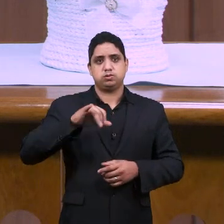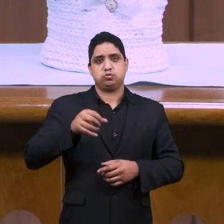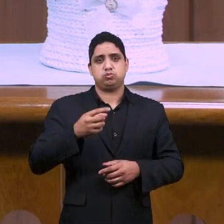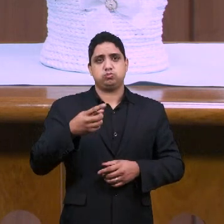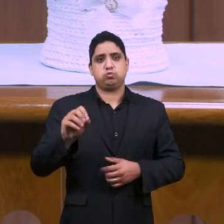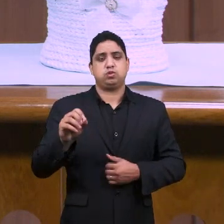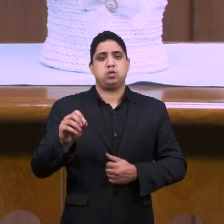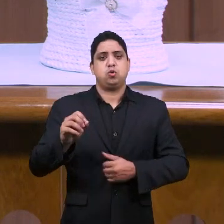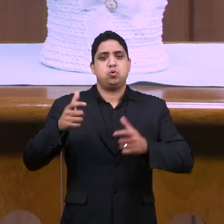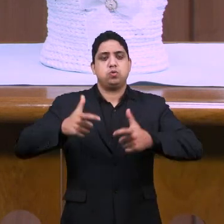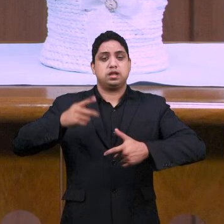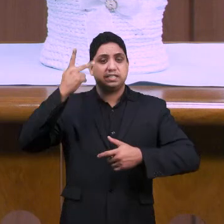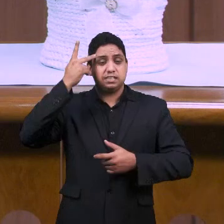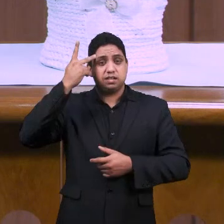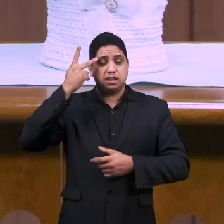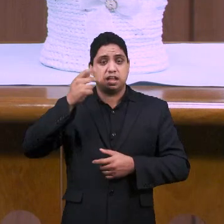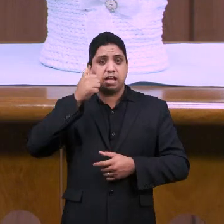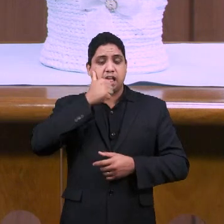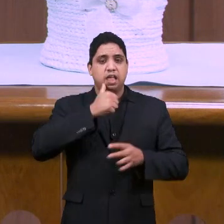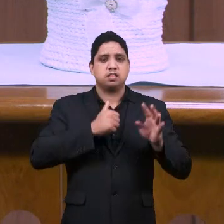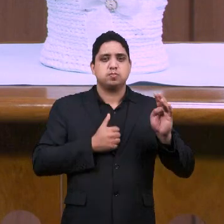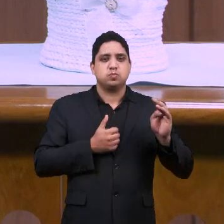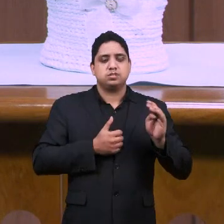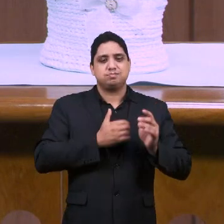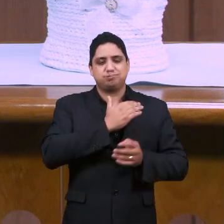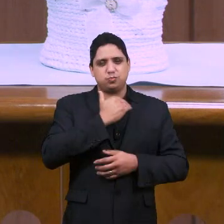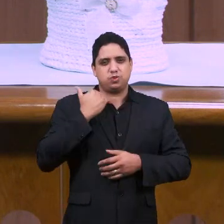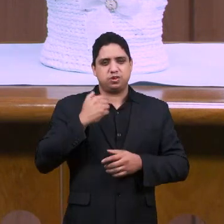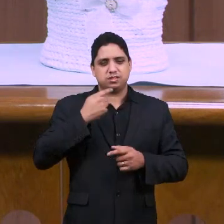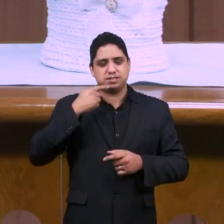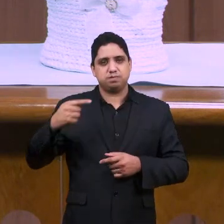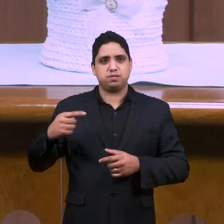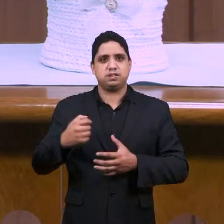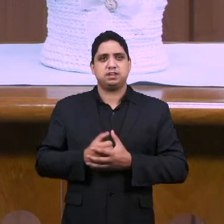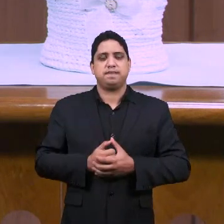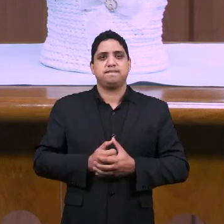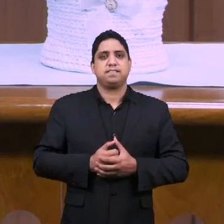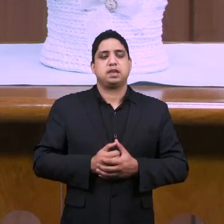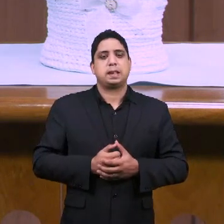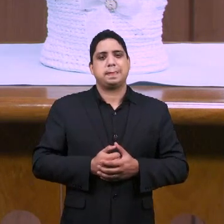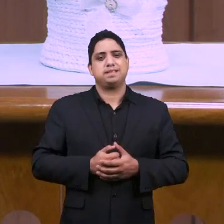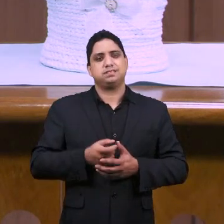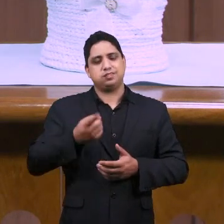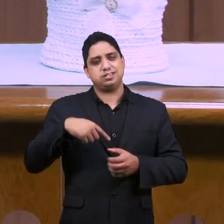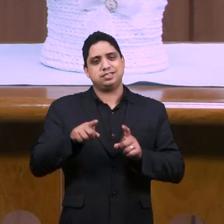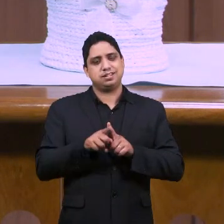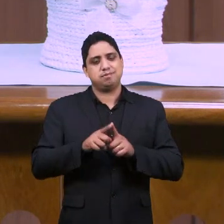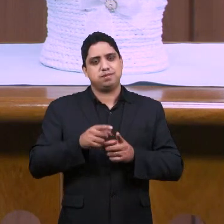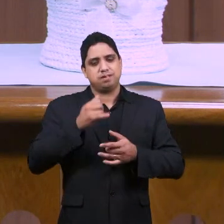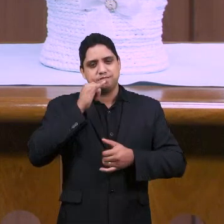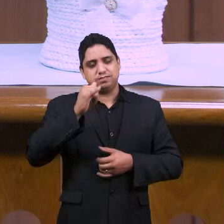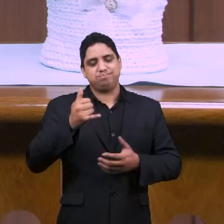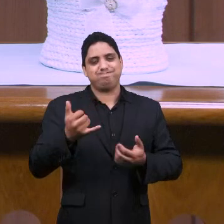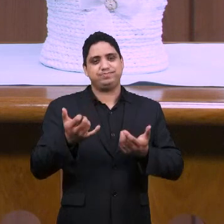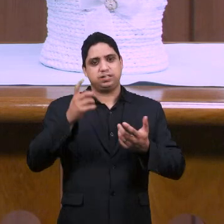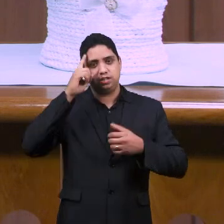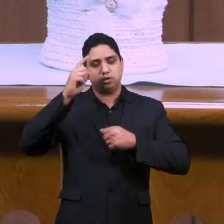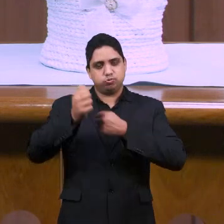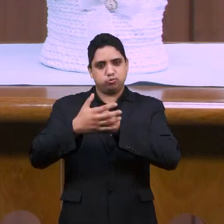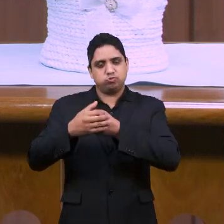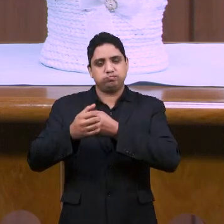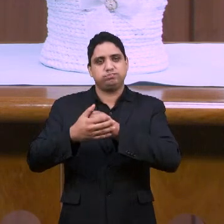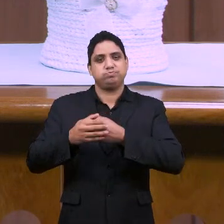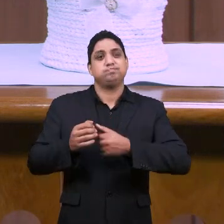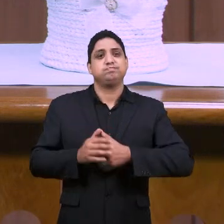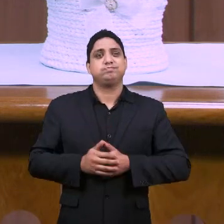salutation au pasteur Saïd Oued de São Paulo, son épouse qui est partie au Seigneur.